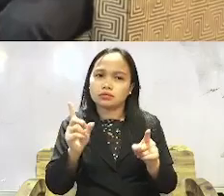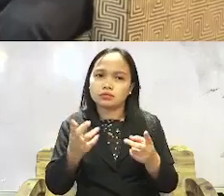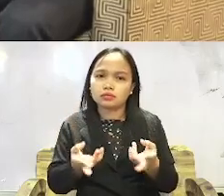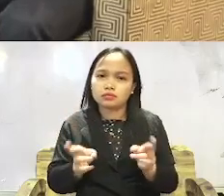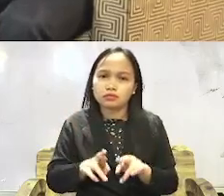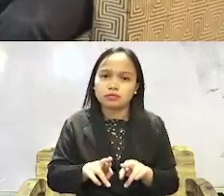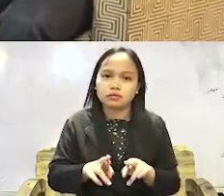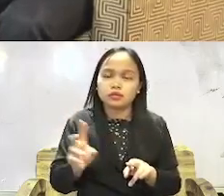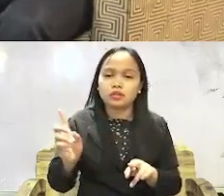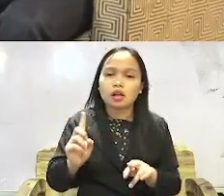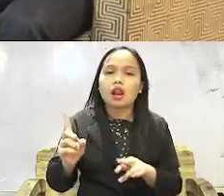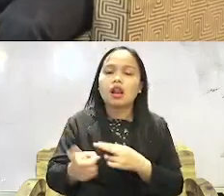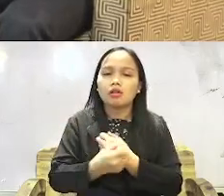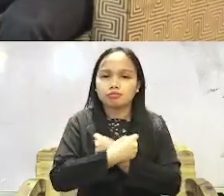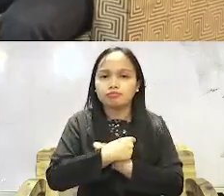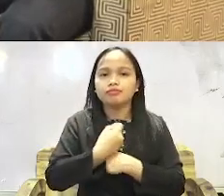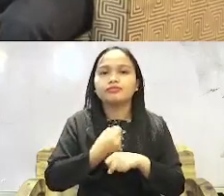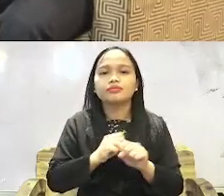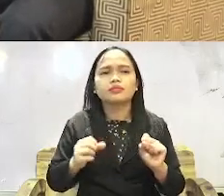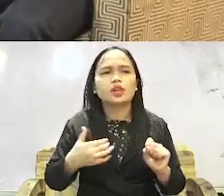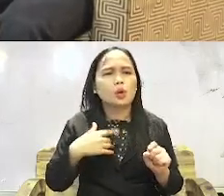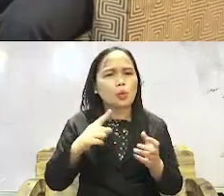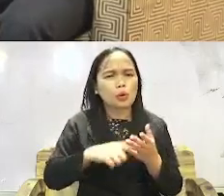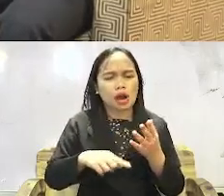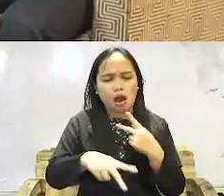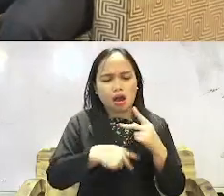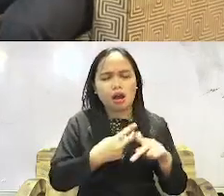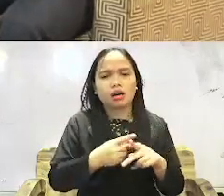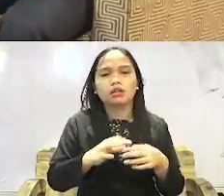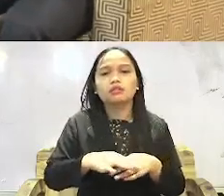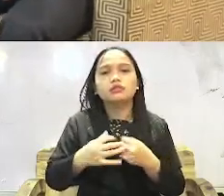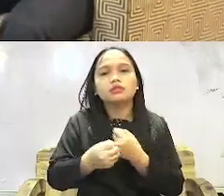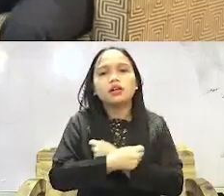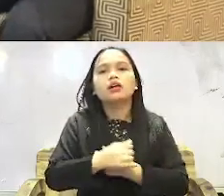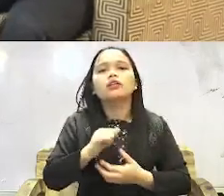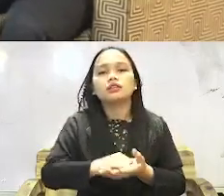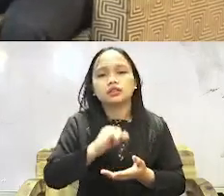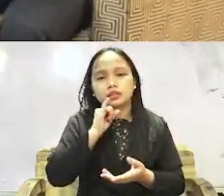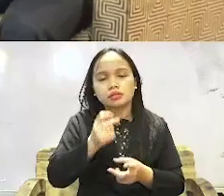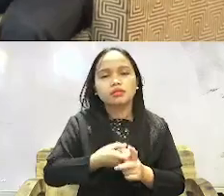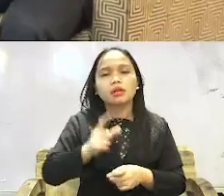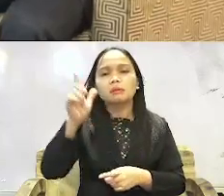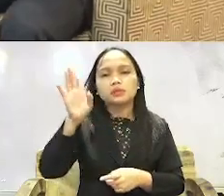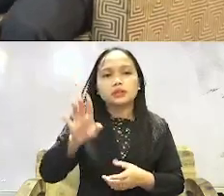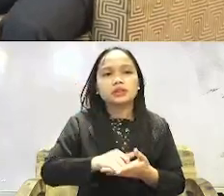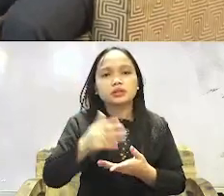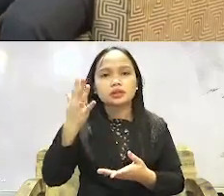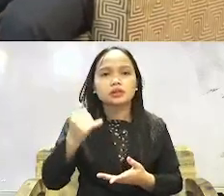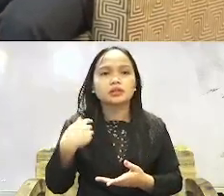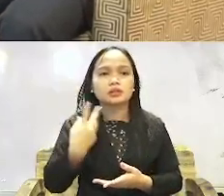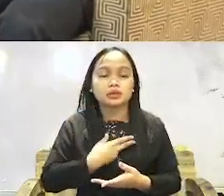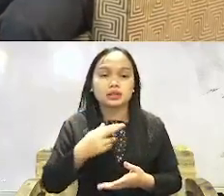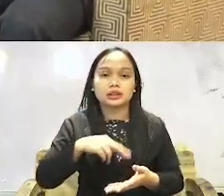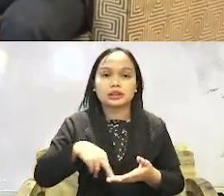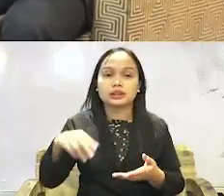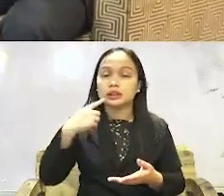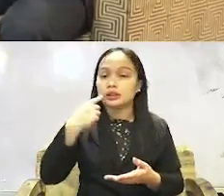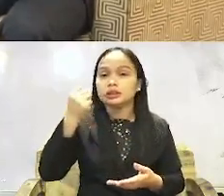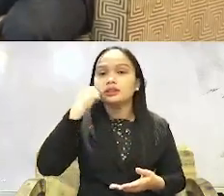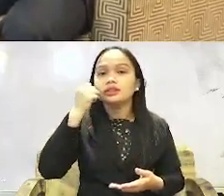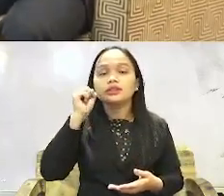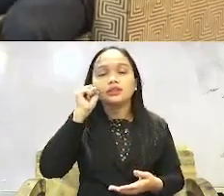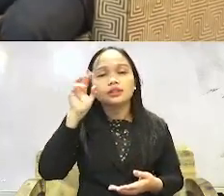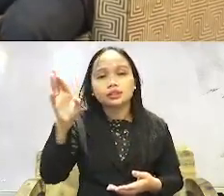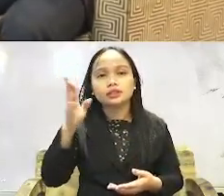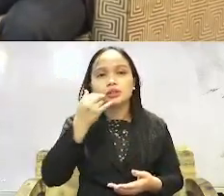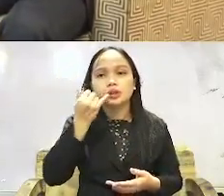Love lifted me. Anong klaseng pagmamahal yun? Yung pagmamahal na galing sa Diyos. Kaya nga, ganun na lang yung binabasa ni Sir Jao kanina. Love not